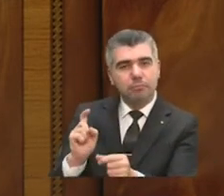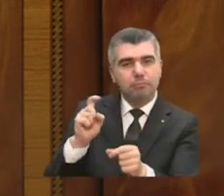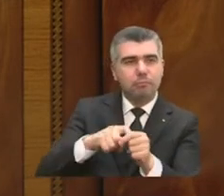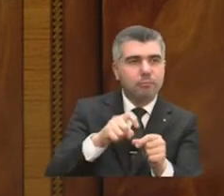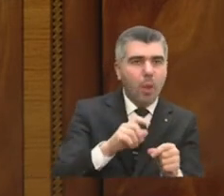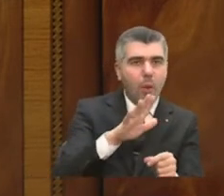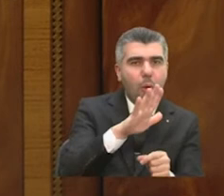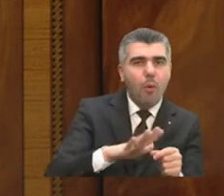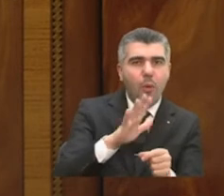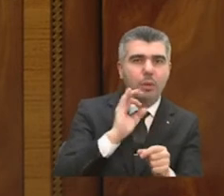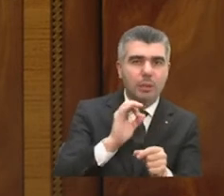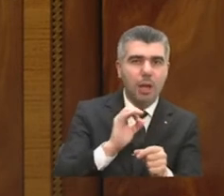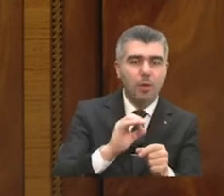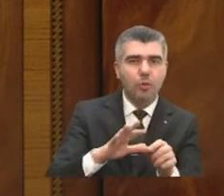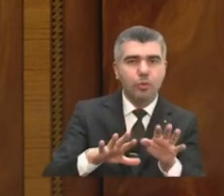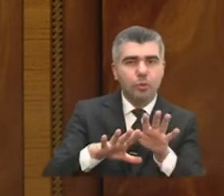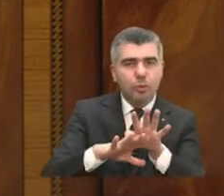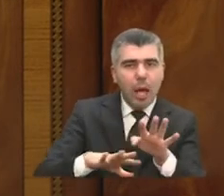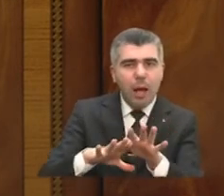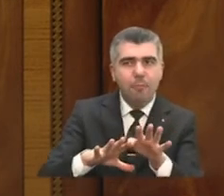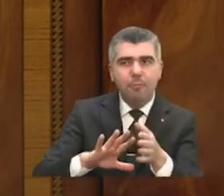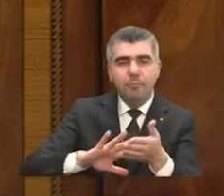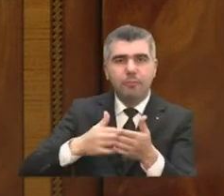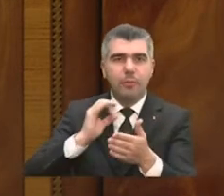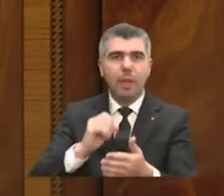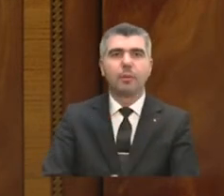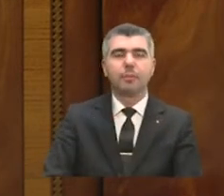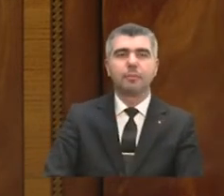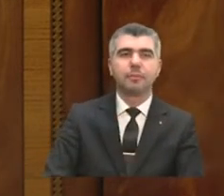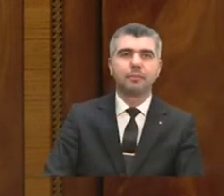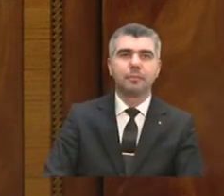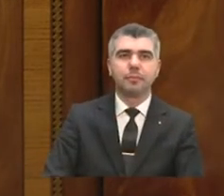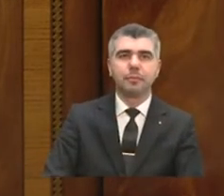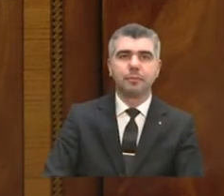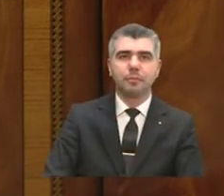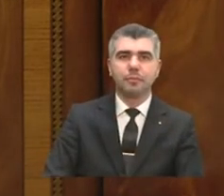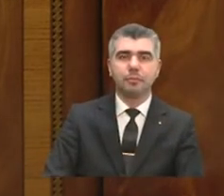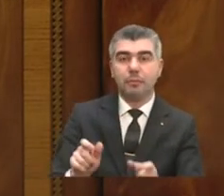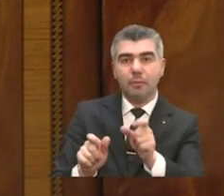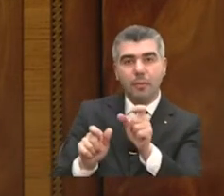progrès enregistré par le Maroc sous